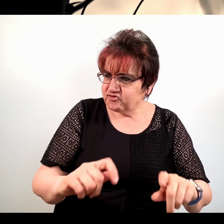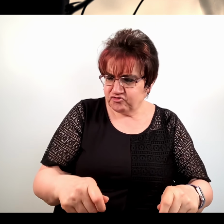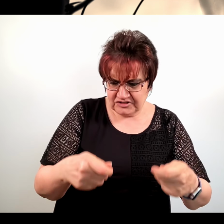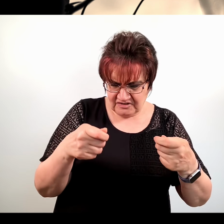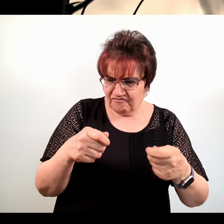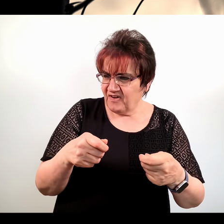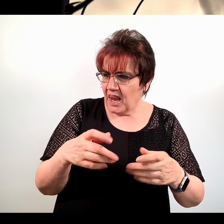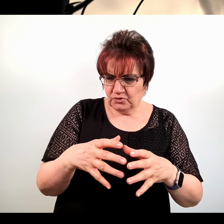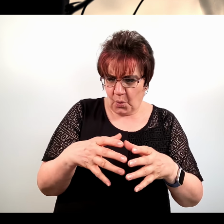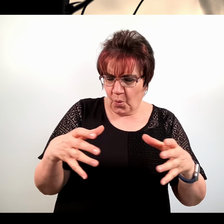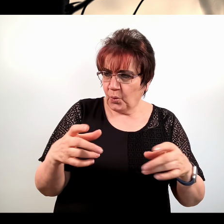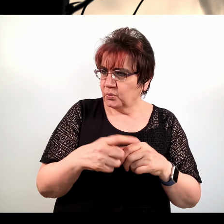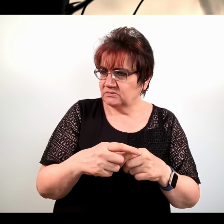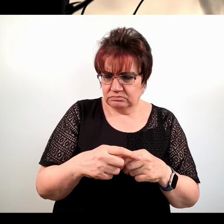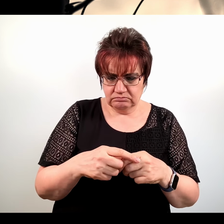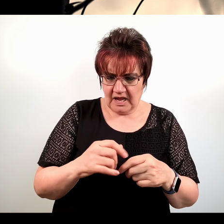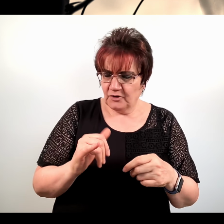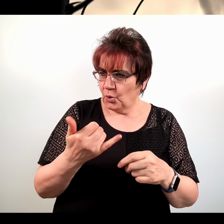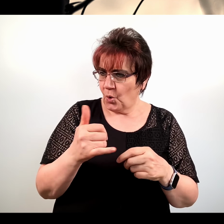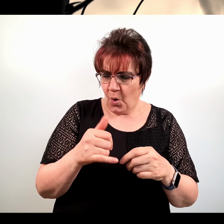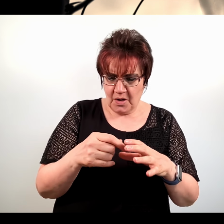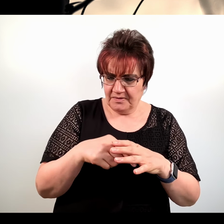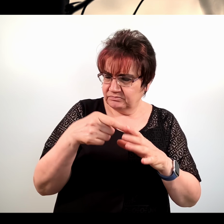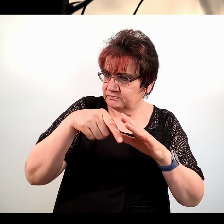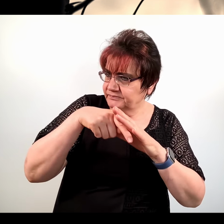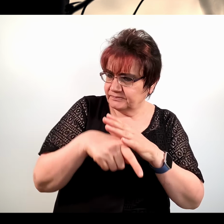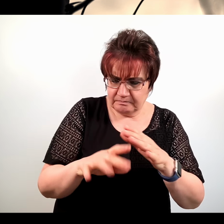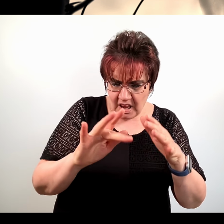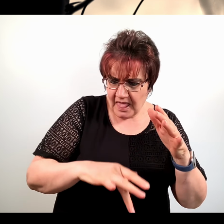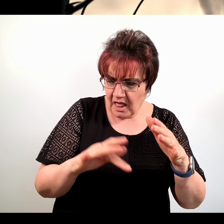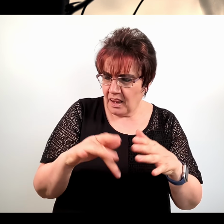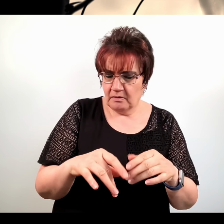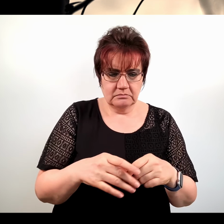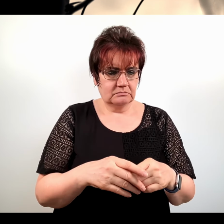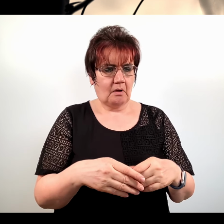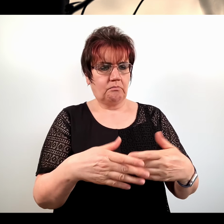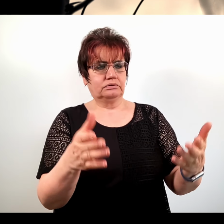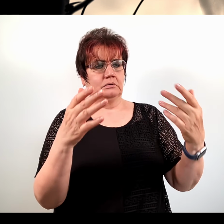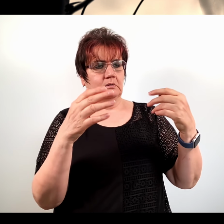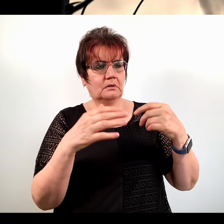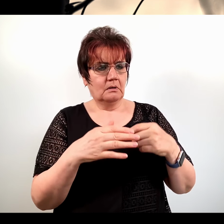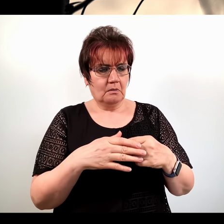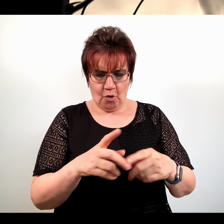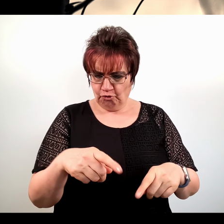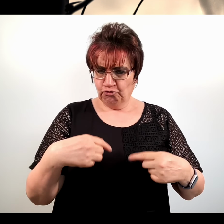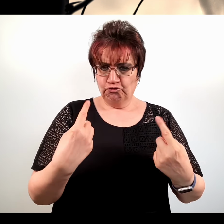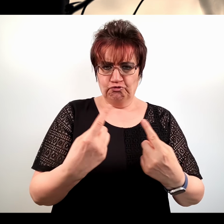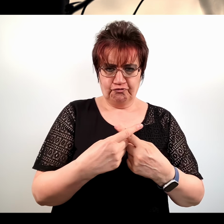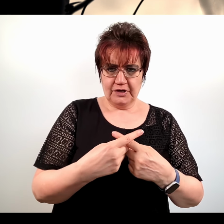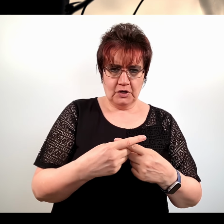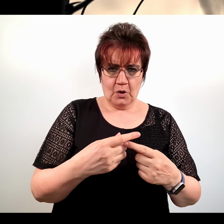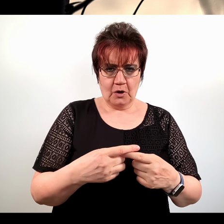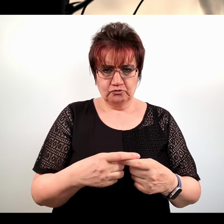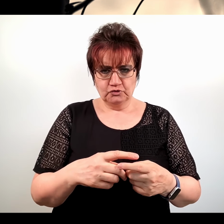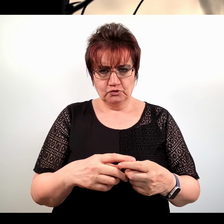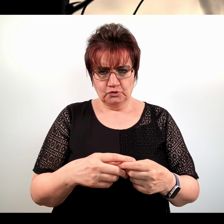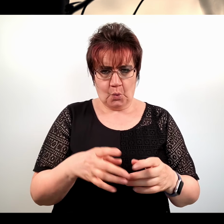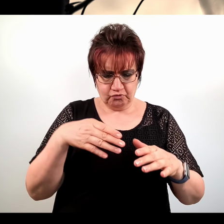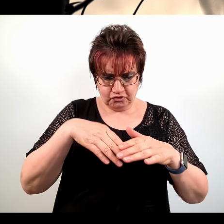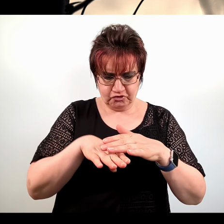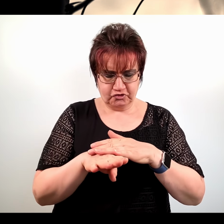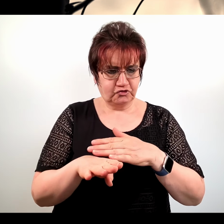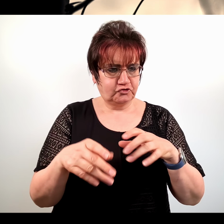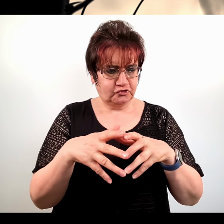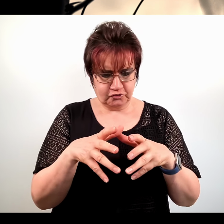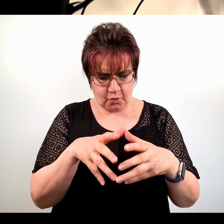Waden, dass der Stiefel ihm ein ganzes Gold verschlingt!« »Ha! Was glaubst du denn?«, sprach der Soldat